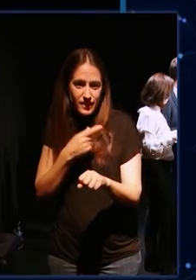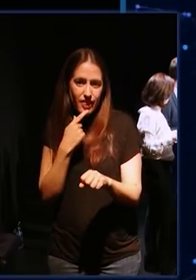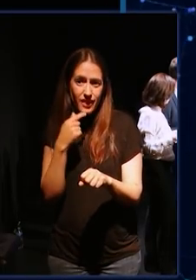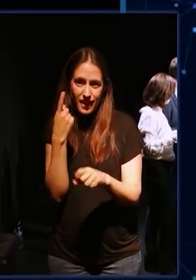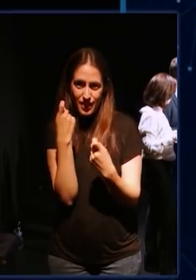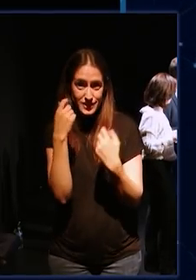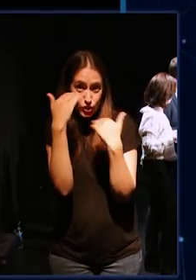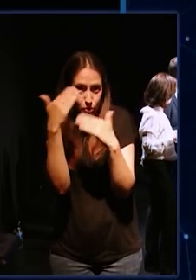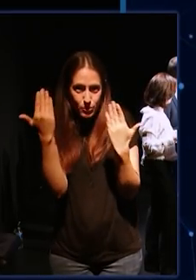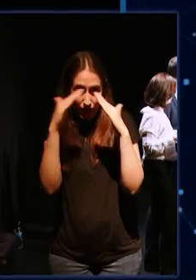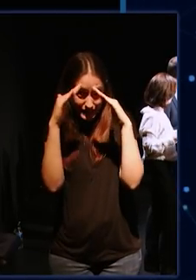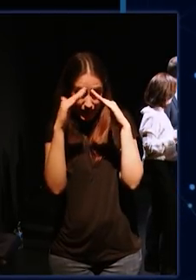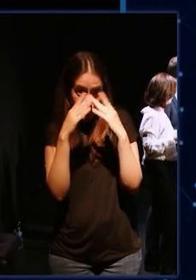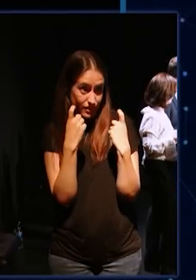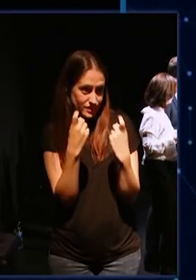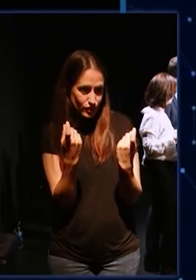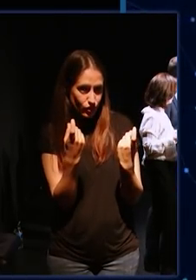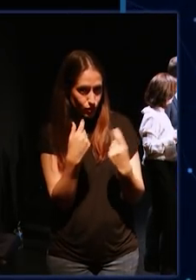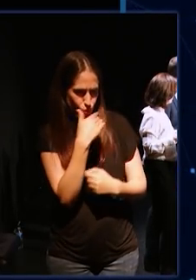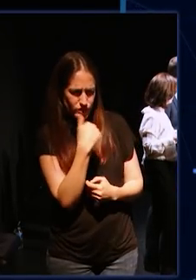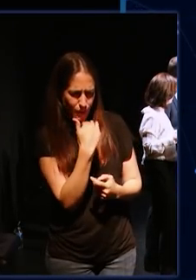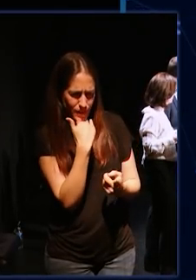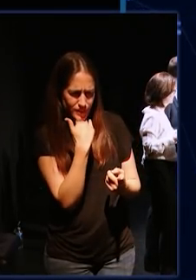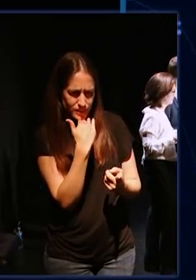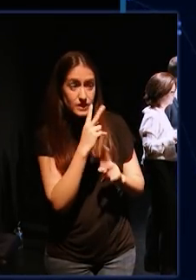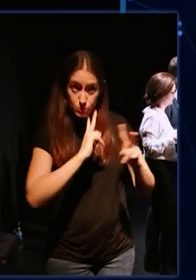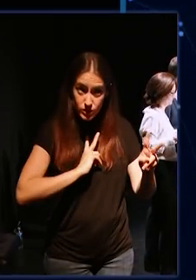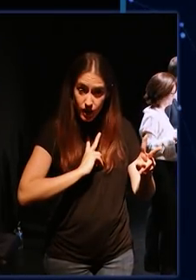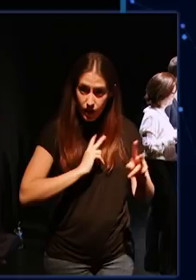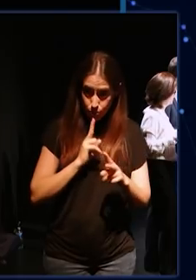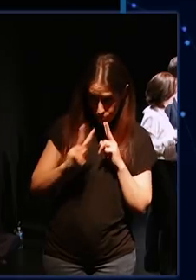poder viure? Ho sap? ¿Le puedo responder? No, ara no,